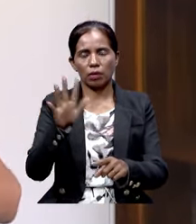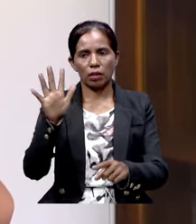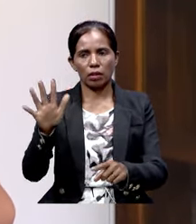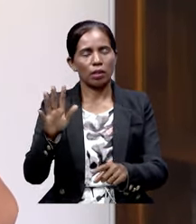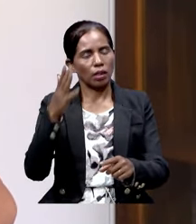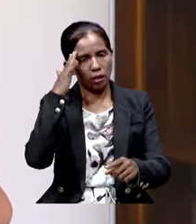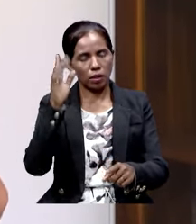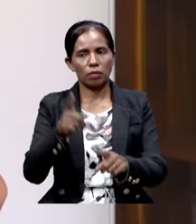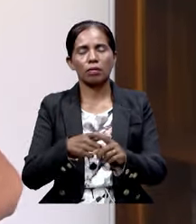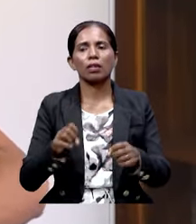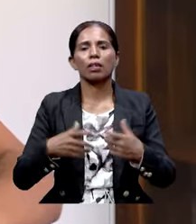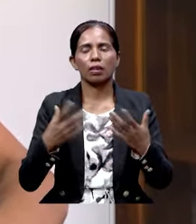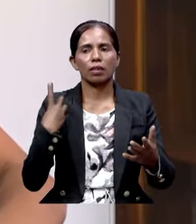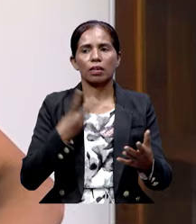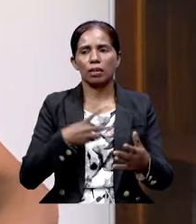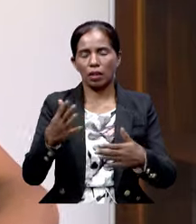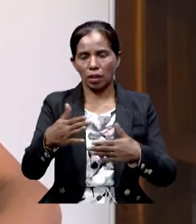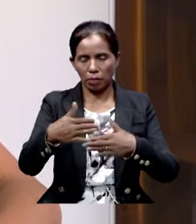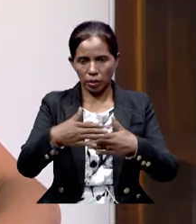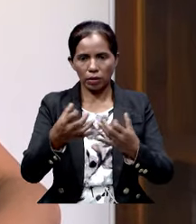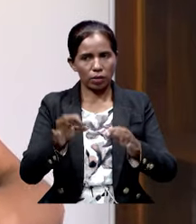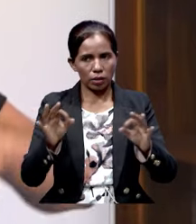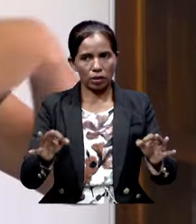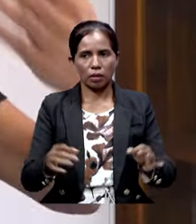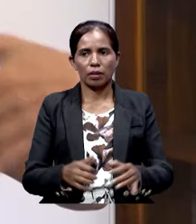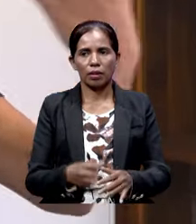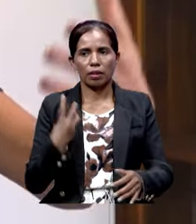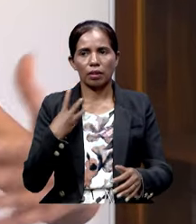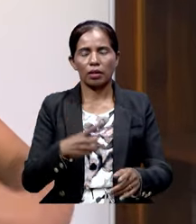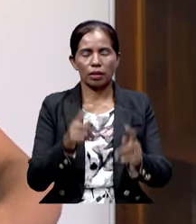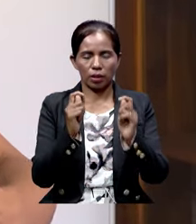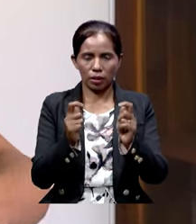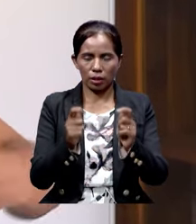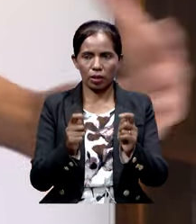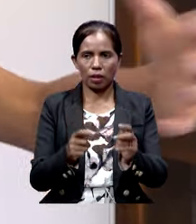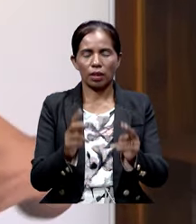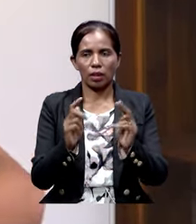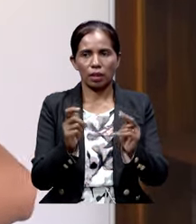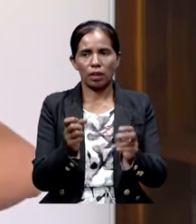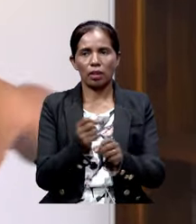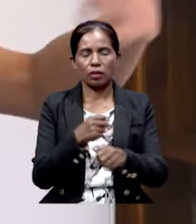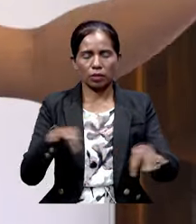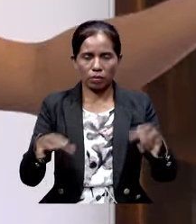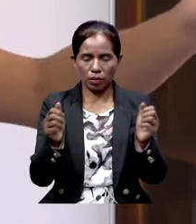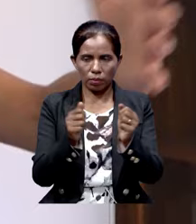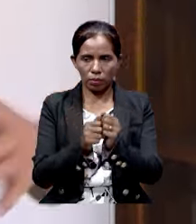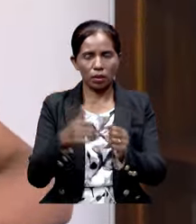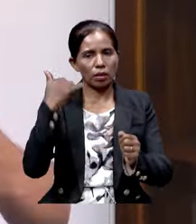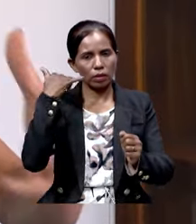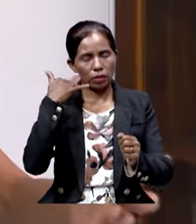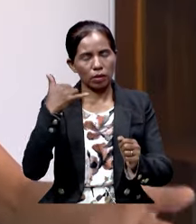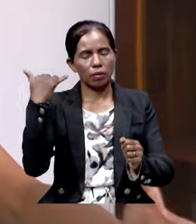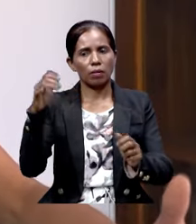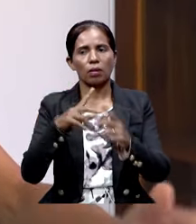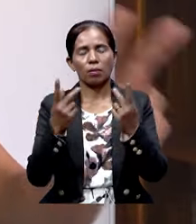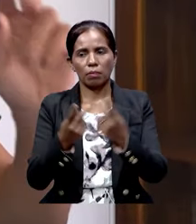hira dia kliu bahire tare atau minus ona ita tengki koko na hala persima saung ka kontak to ona bahia